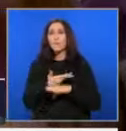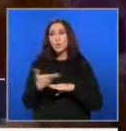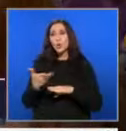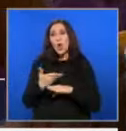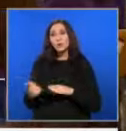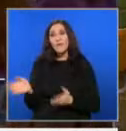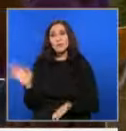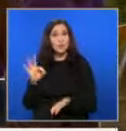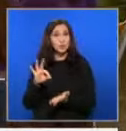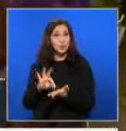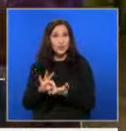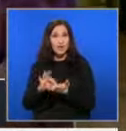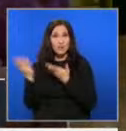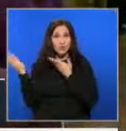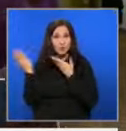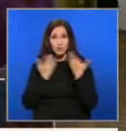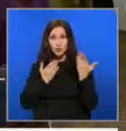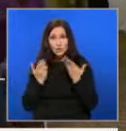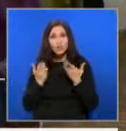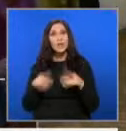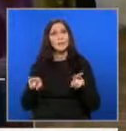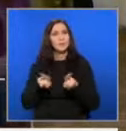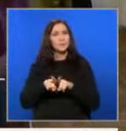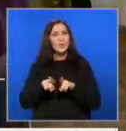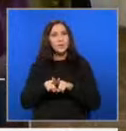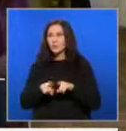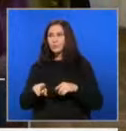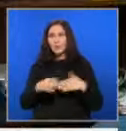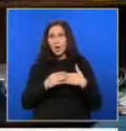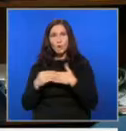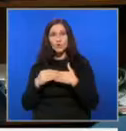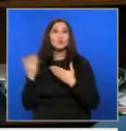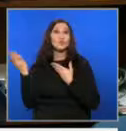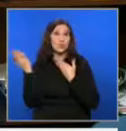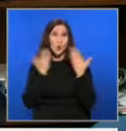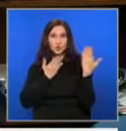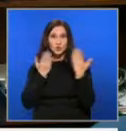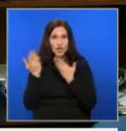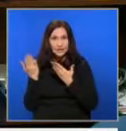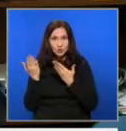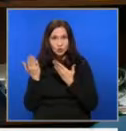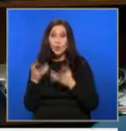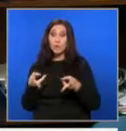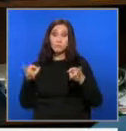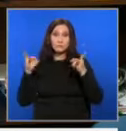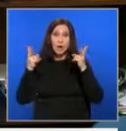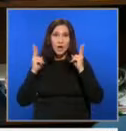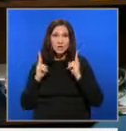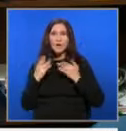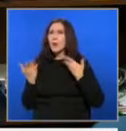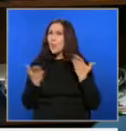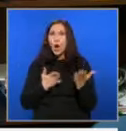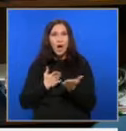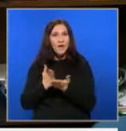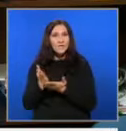продължават да си посещават учебни занятия, като ръководството на учебното заведение решава по